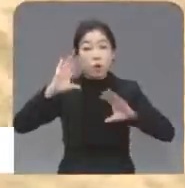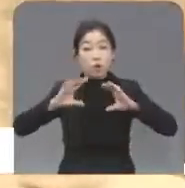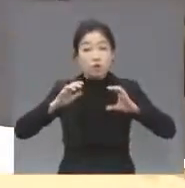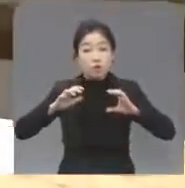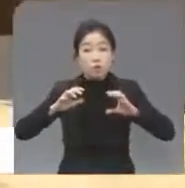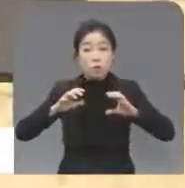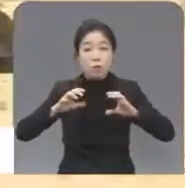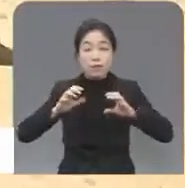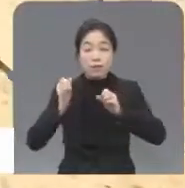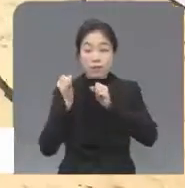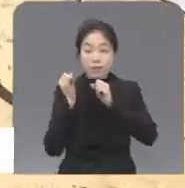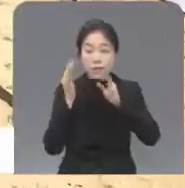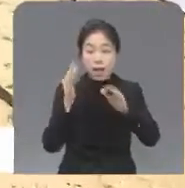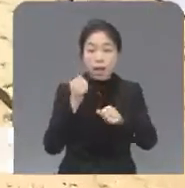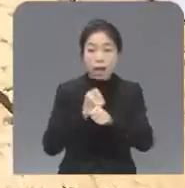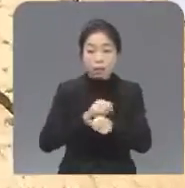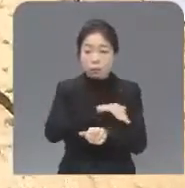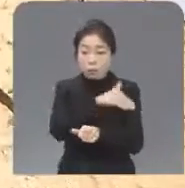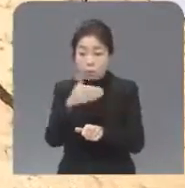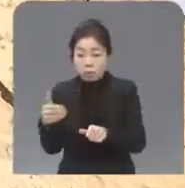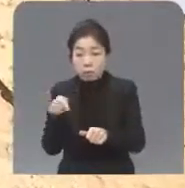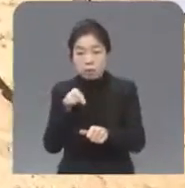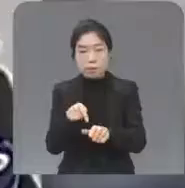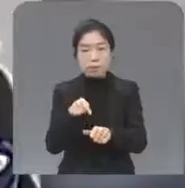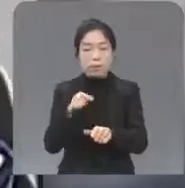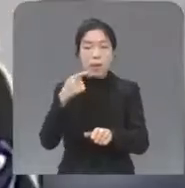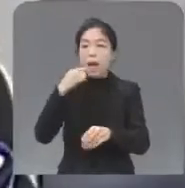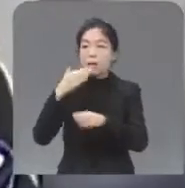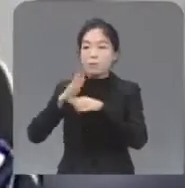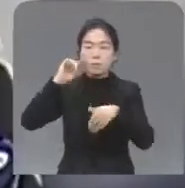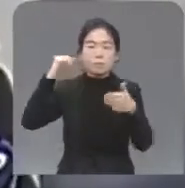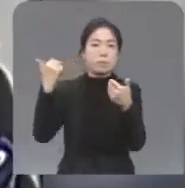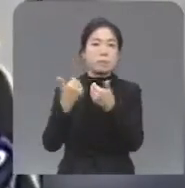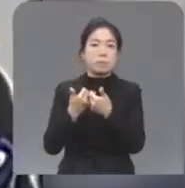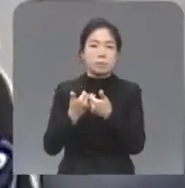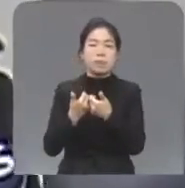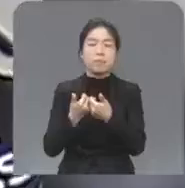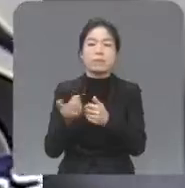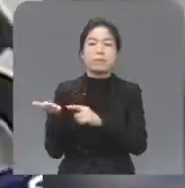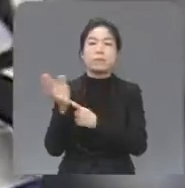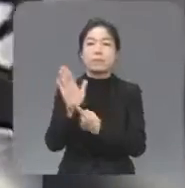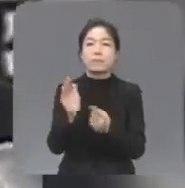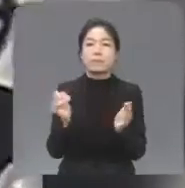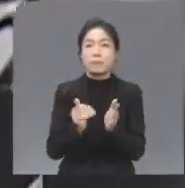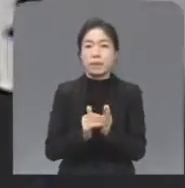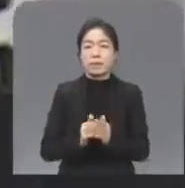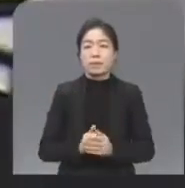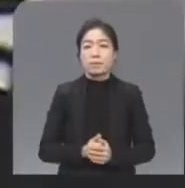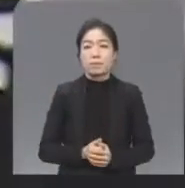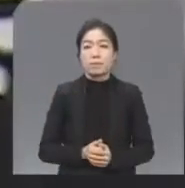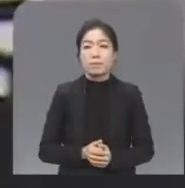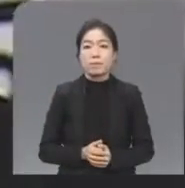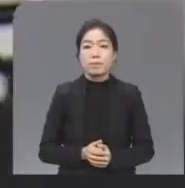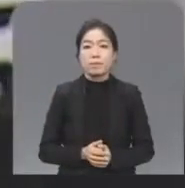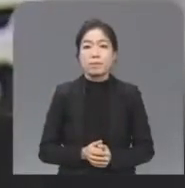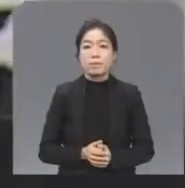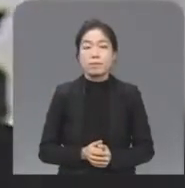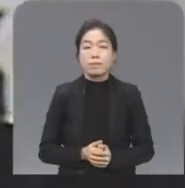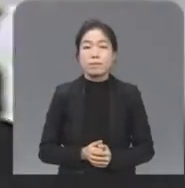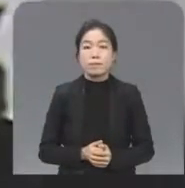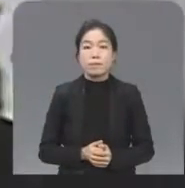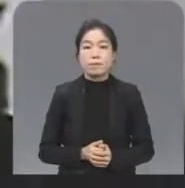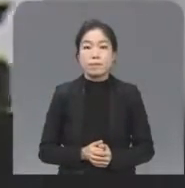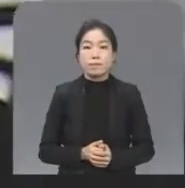국립묘지 안장은 대한민국 민주주의를 거스르는 일이라며 반대한다는 뜻을 밝혔습니다. 국민 여러분, KBS 뉴스